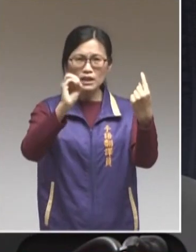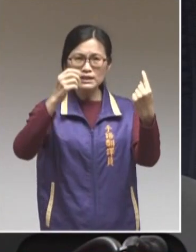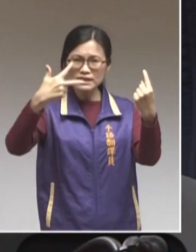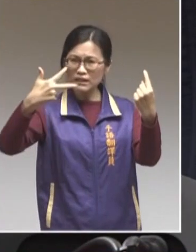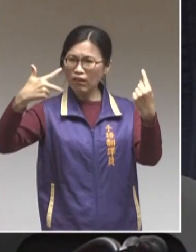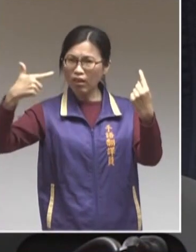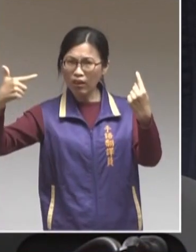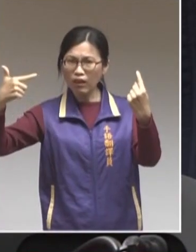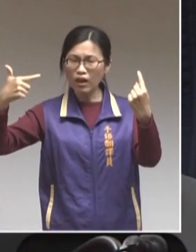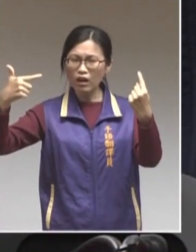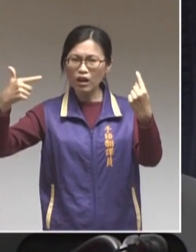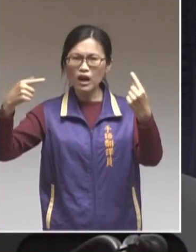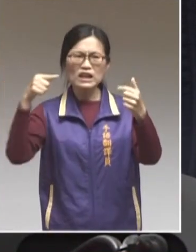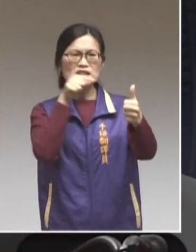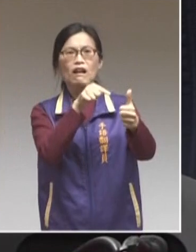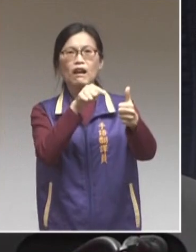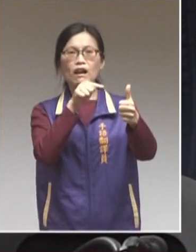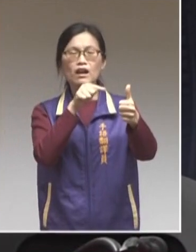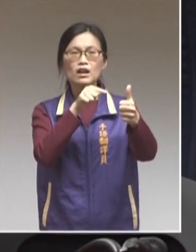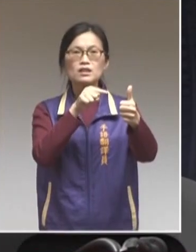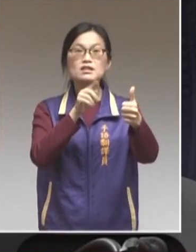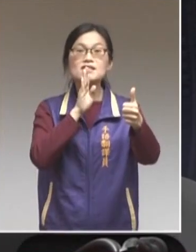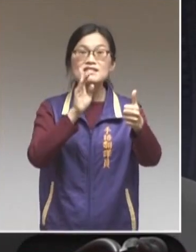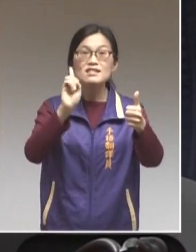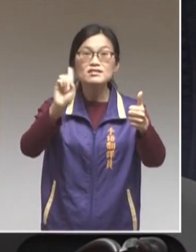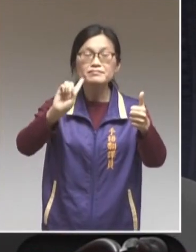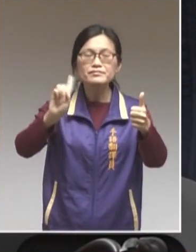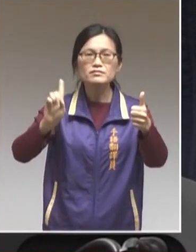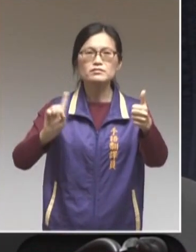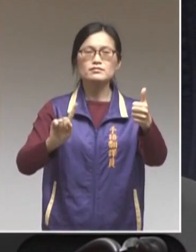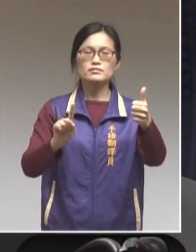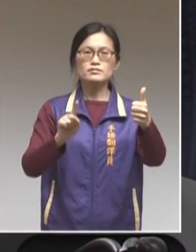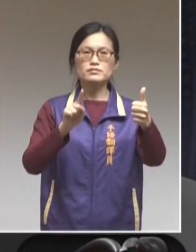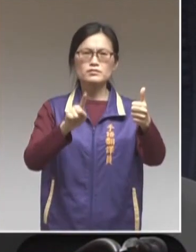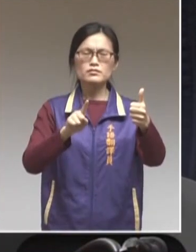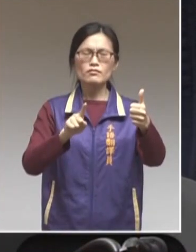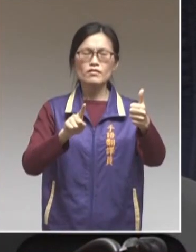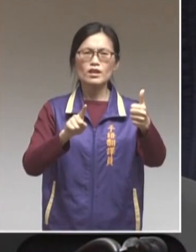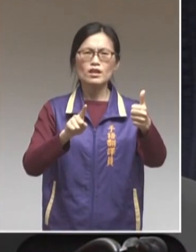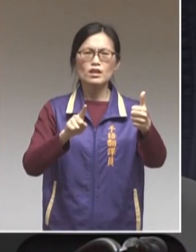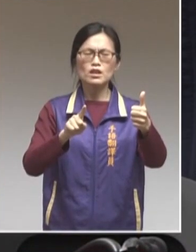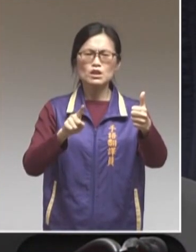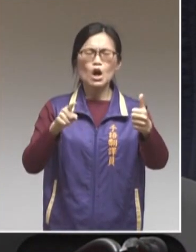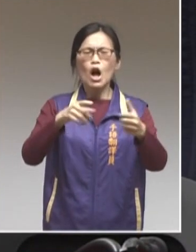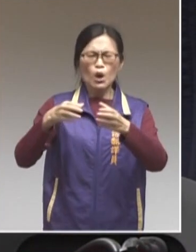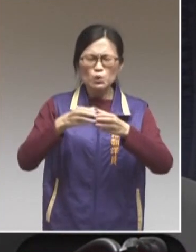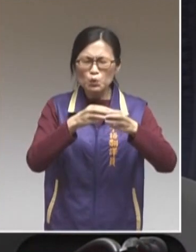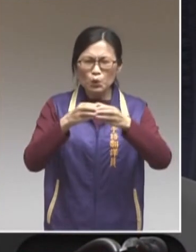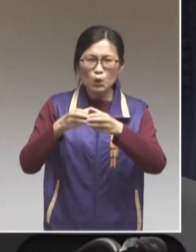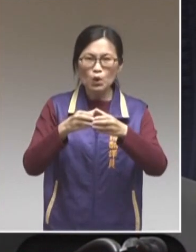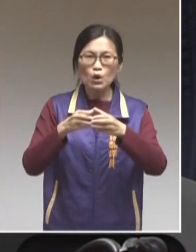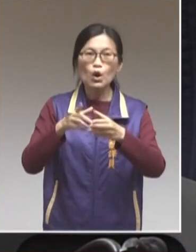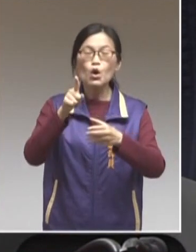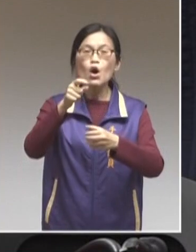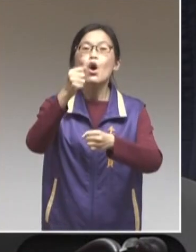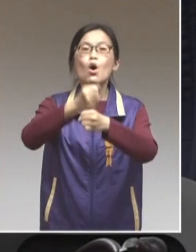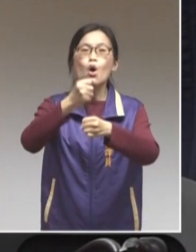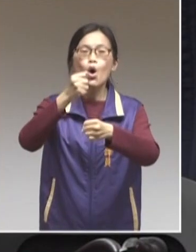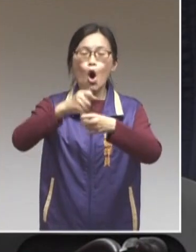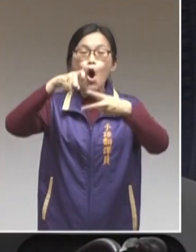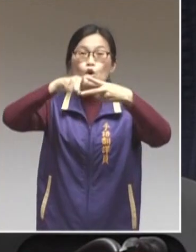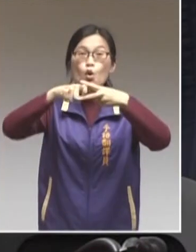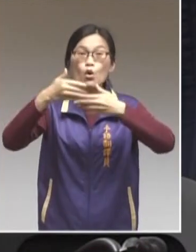19076这位个案，19076这位个案是属于在整体群聚里面，某工程行里面的一